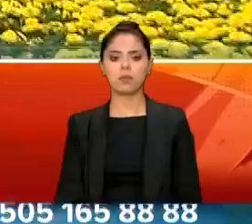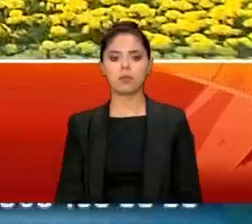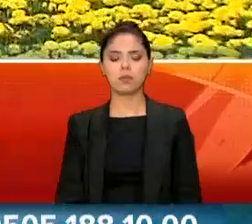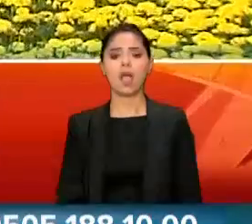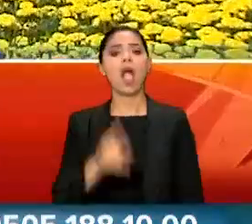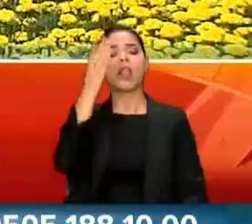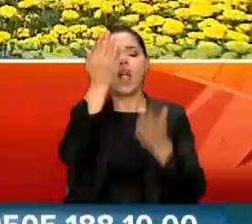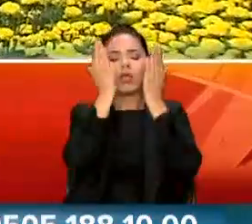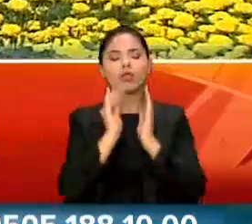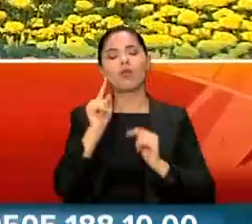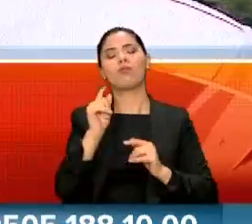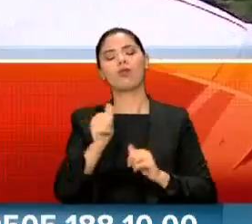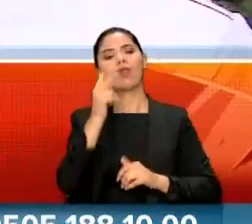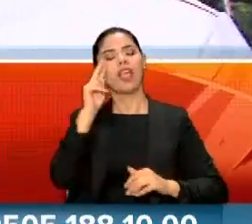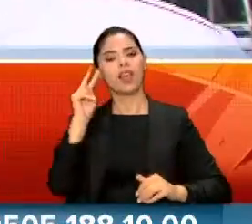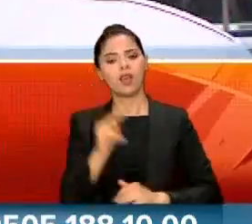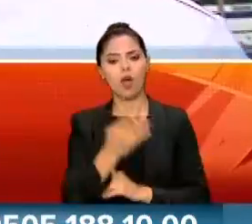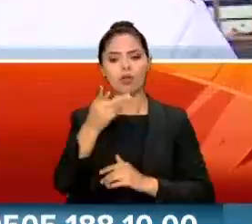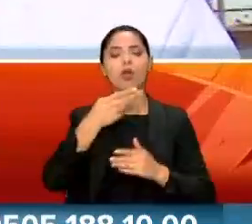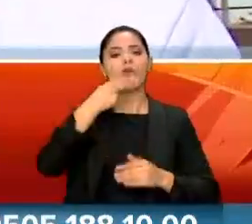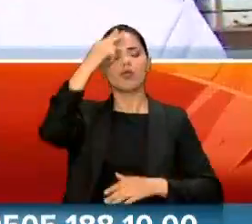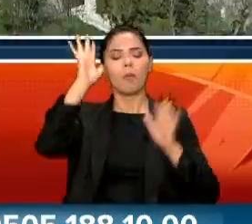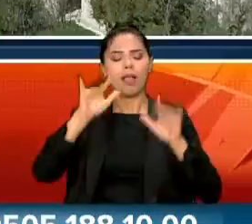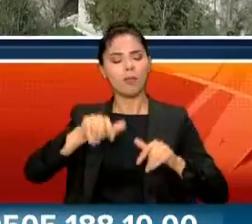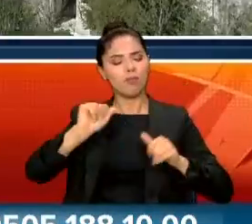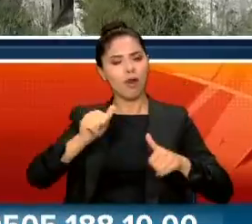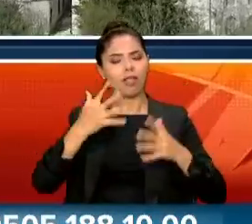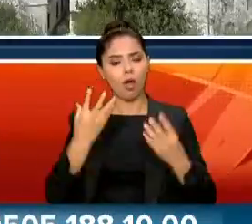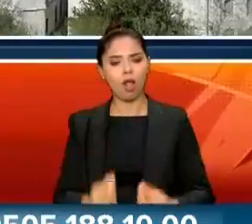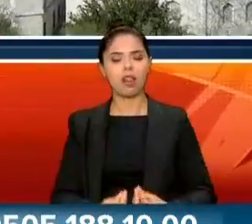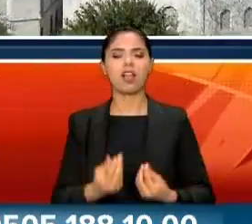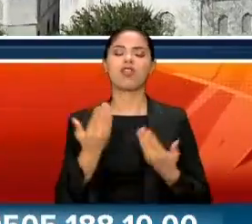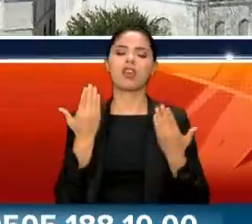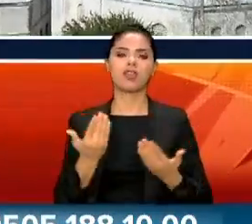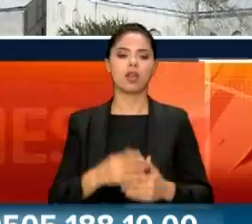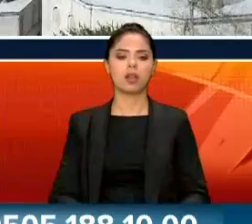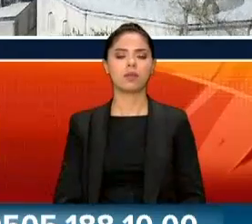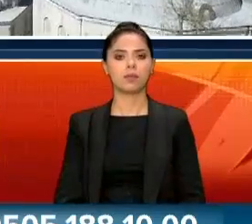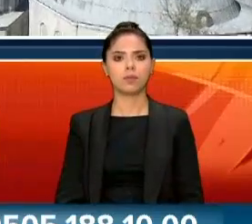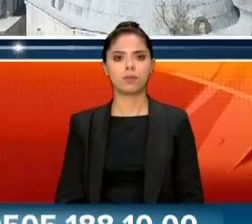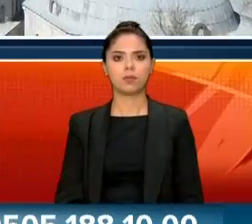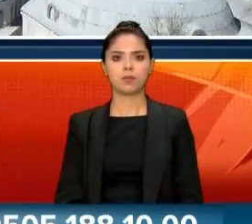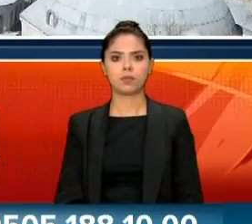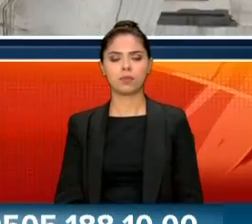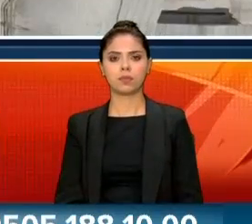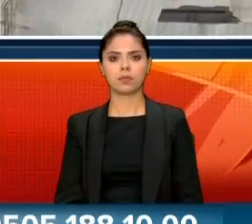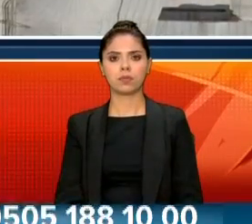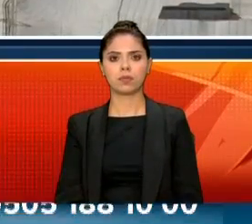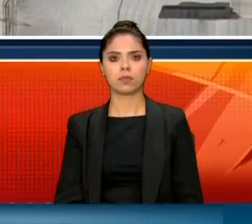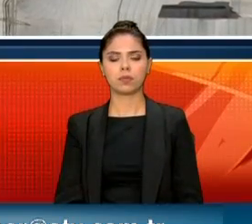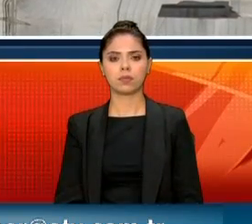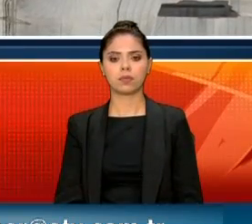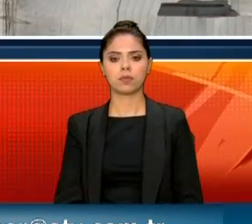Allah şükürler olsun ki bugünleri de gösterdi. Cuma namazını burada kılacağız Allah'ın izniyle. Ayasofya'nın rücu etmesi, tekrar